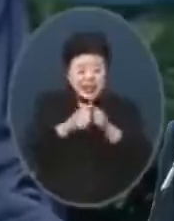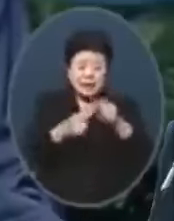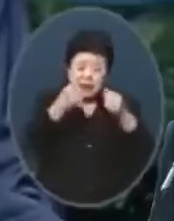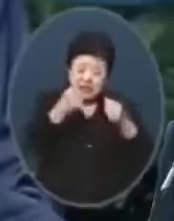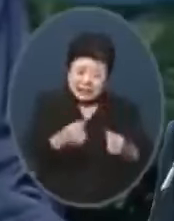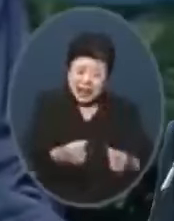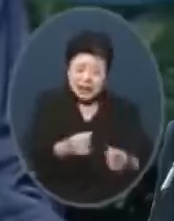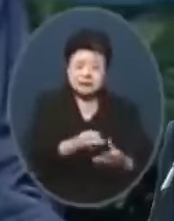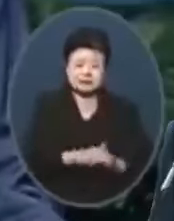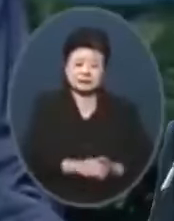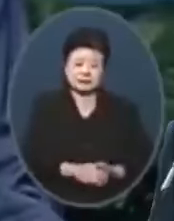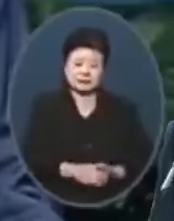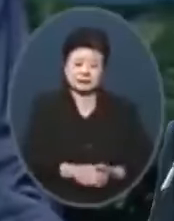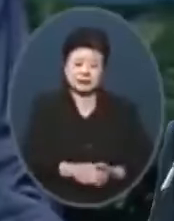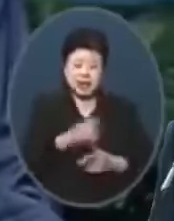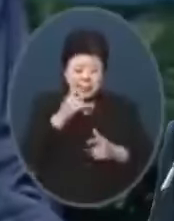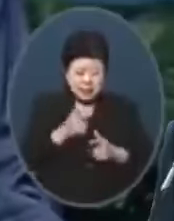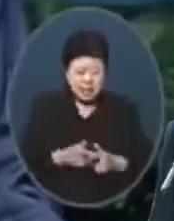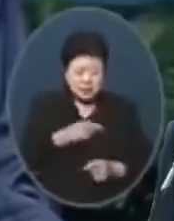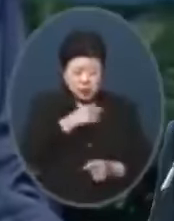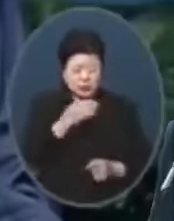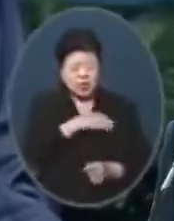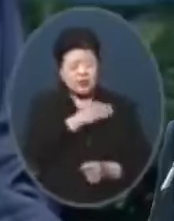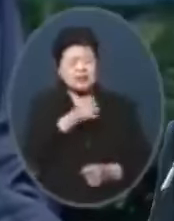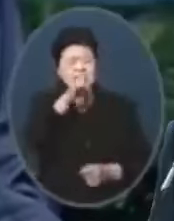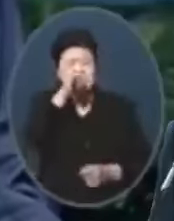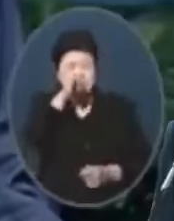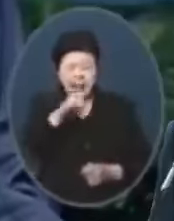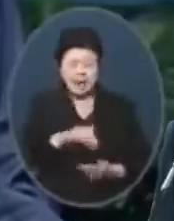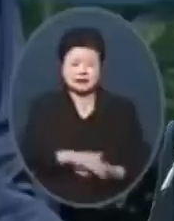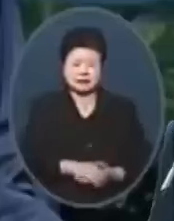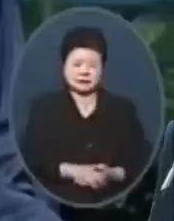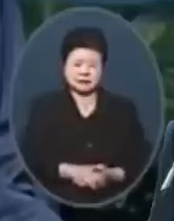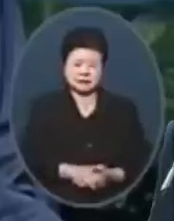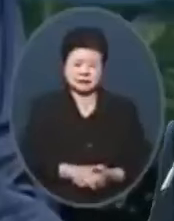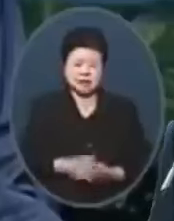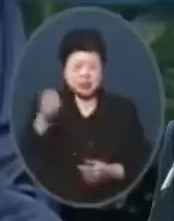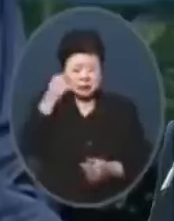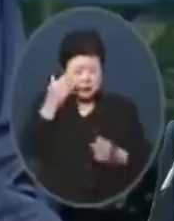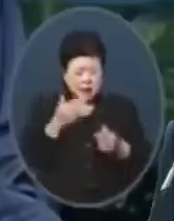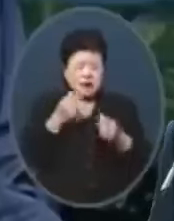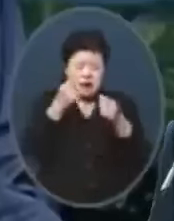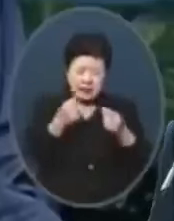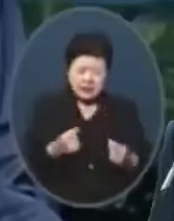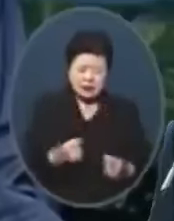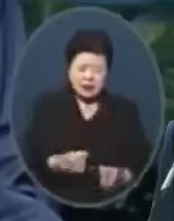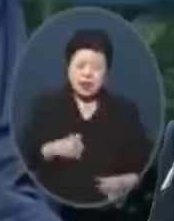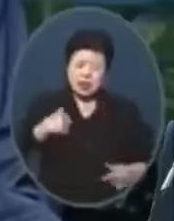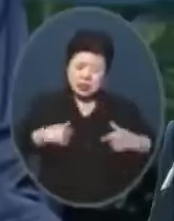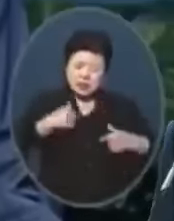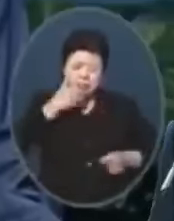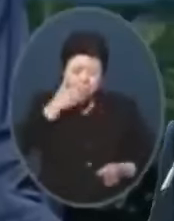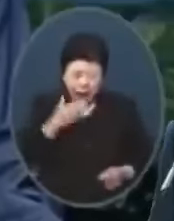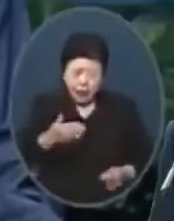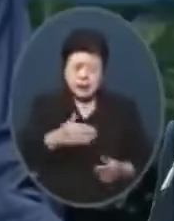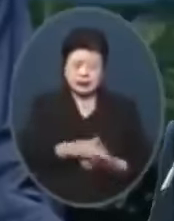계신다. 예수님이 보혈의 능력이 있다. 성령께서 계시니 우리는 기뻐할 수 있다.